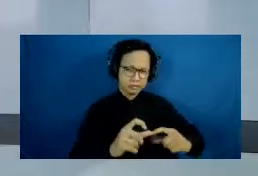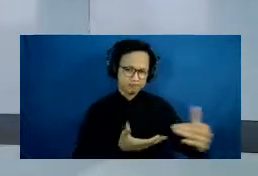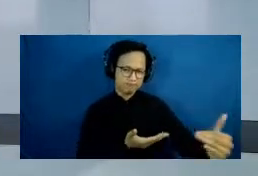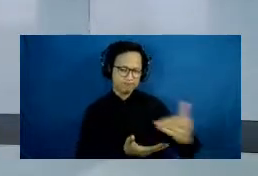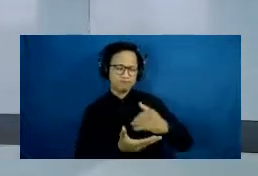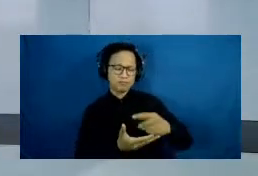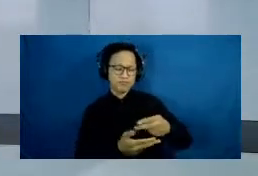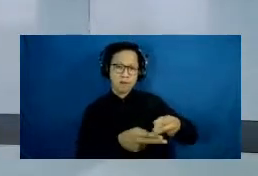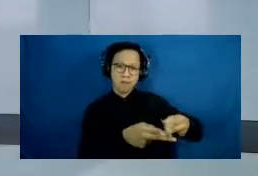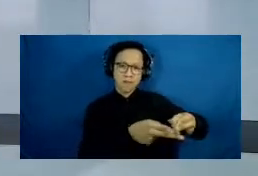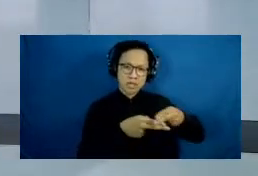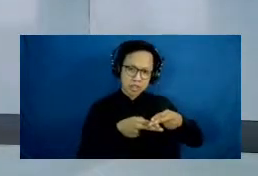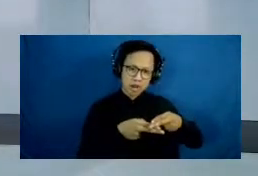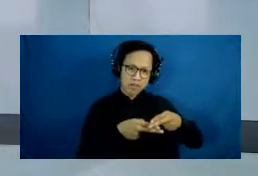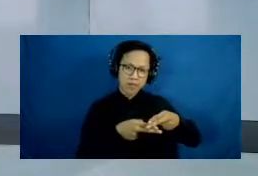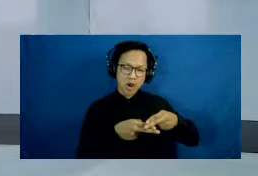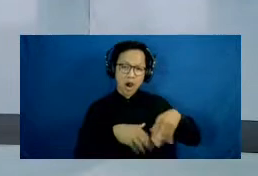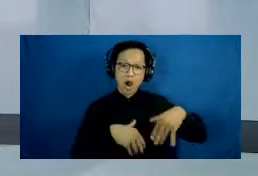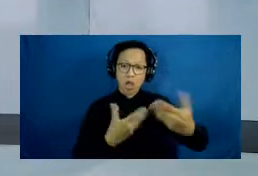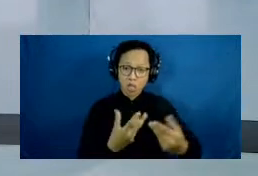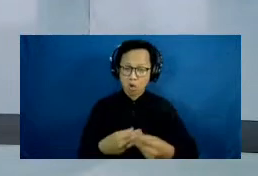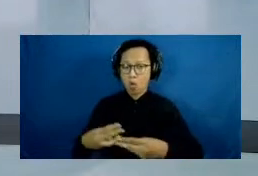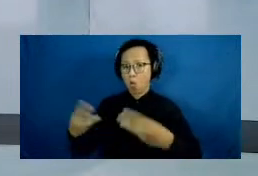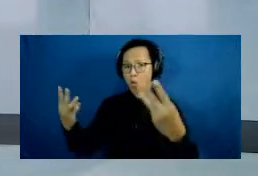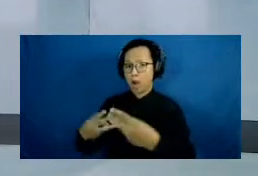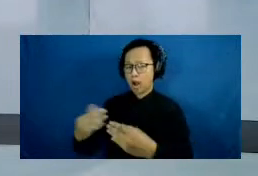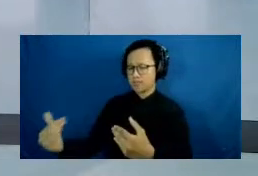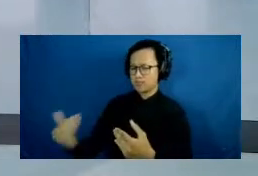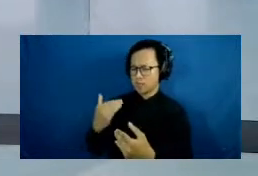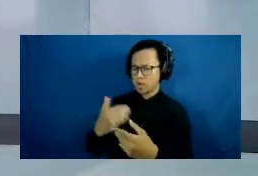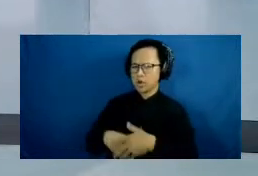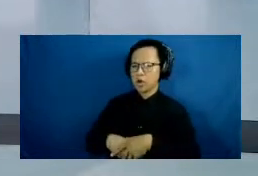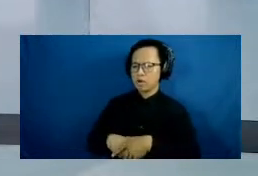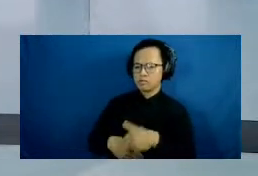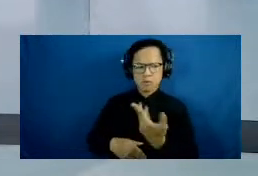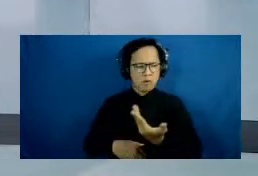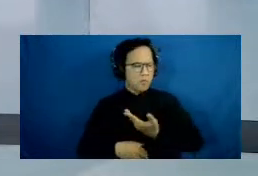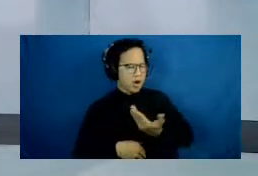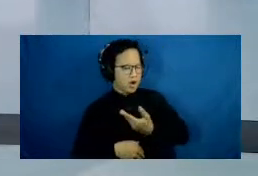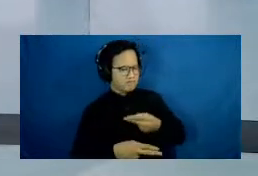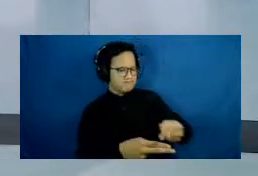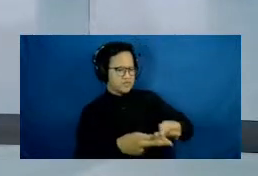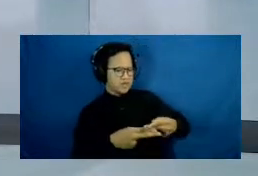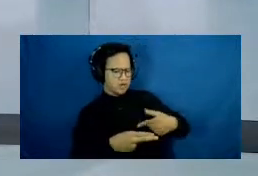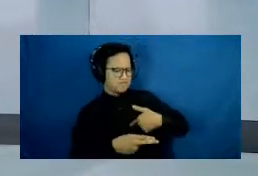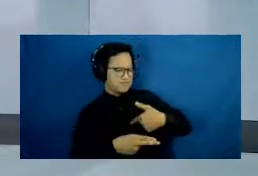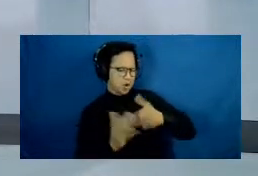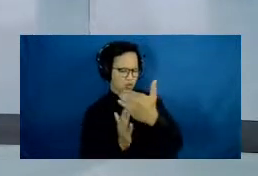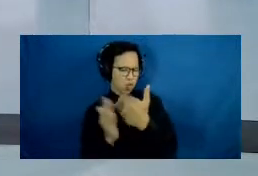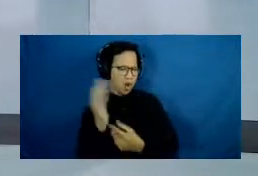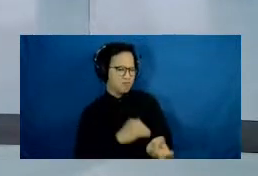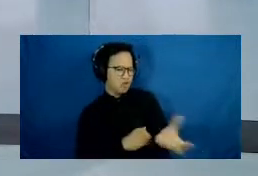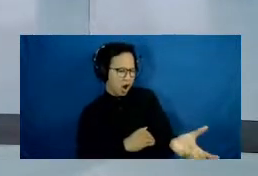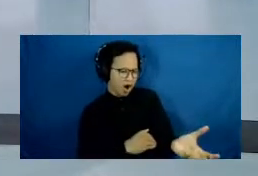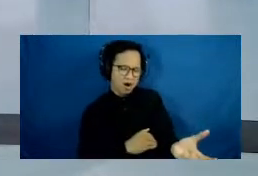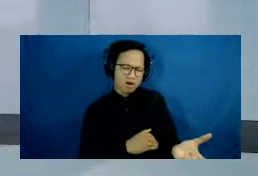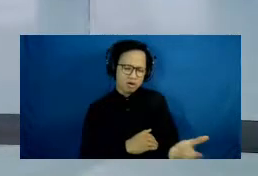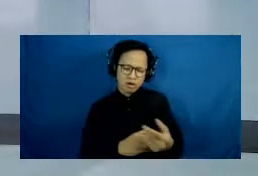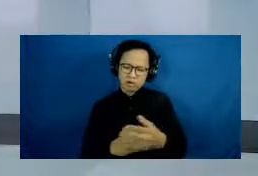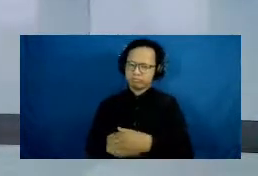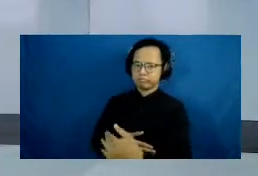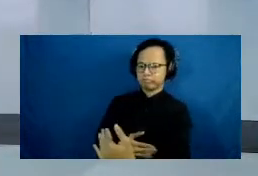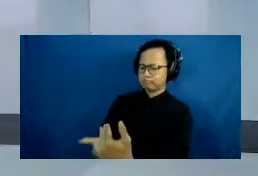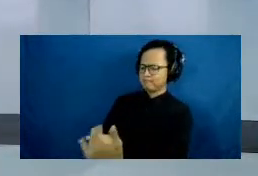pinjam atau menerima WA pinjam uang pada kami dengan syarat yang mudah ataupun syarat yang murah. Nah, kita harus